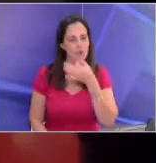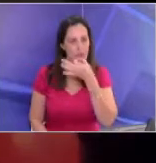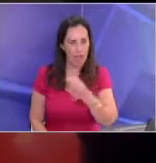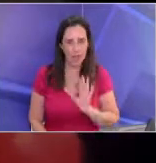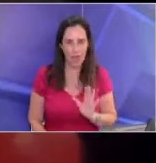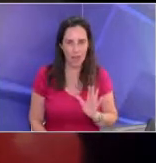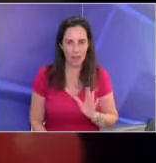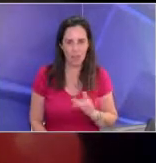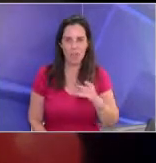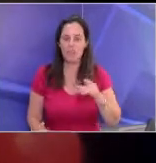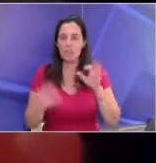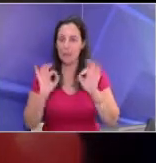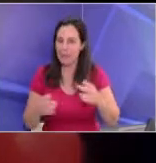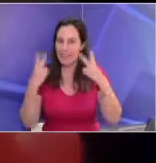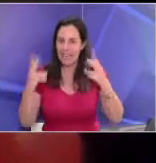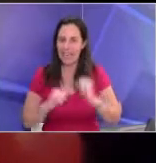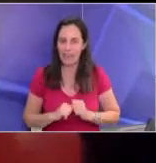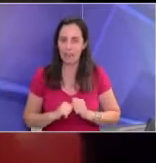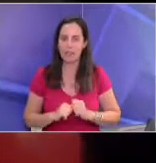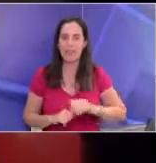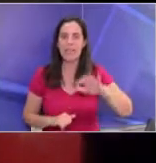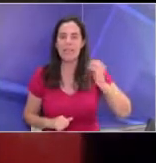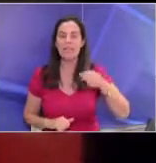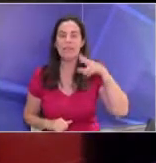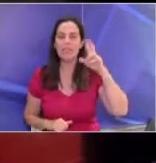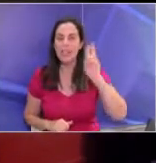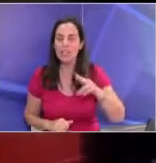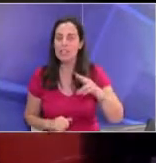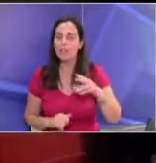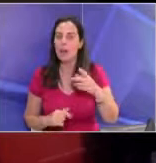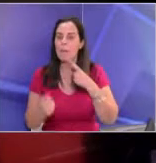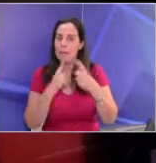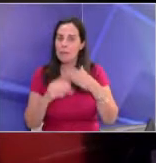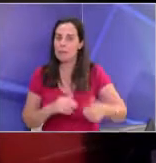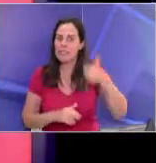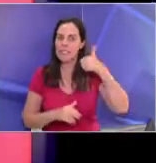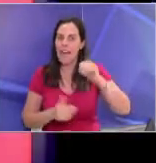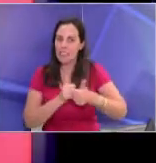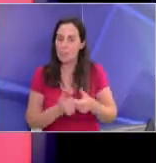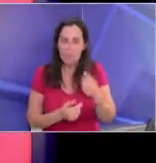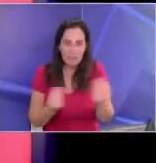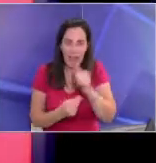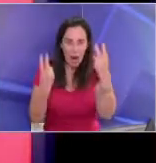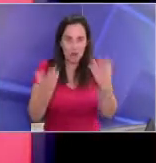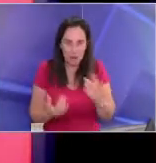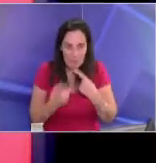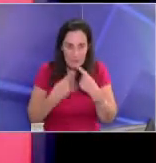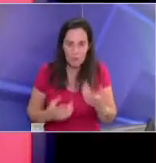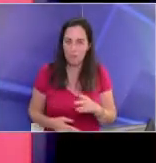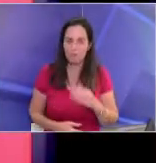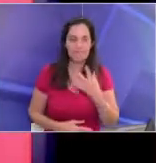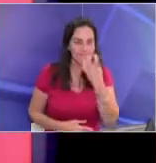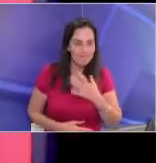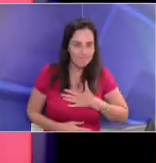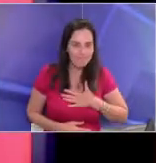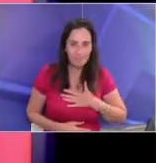השאלה שהיא בעיניי קריטית. האם יש שיח מול השרה רגב, שזה הדבר הכי קריטי כרגע? לצערי, נכון